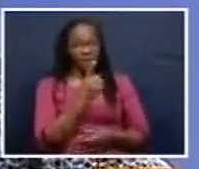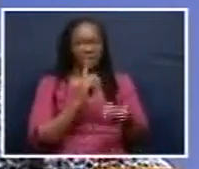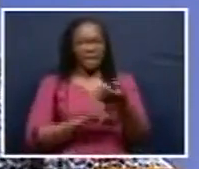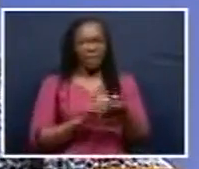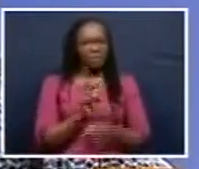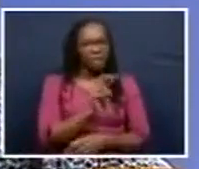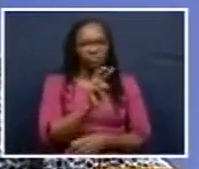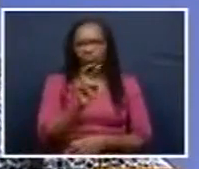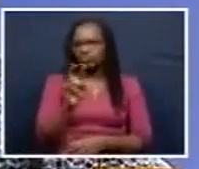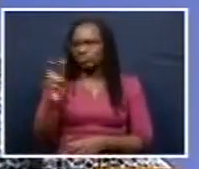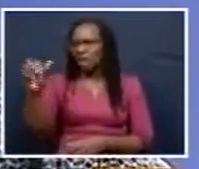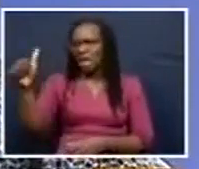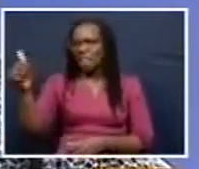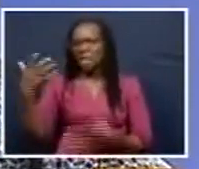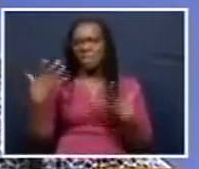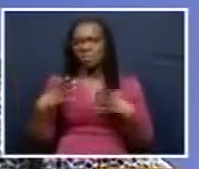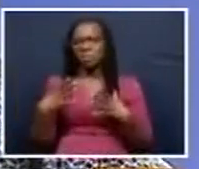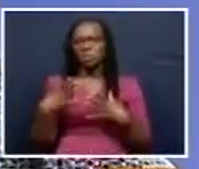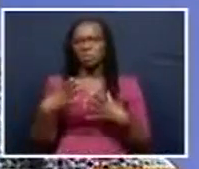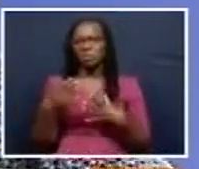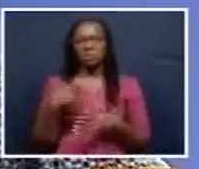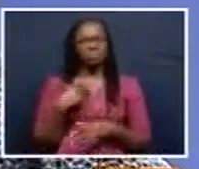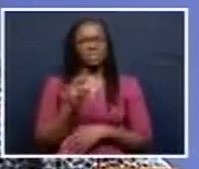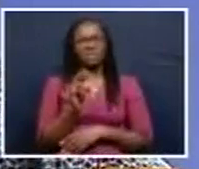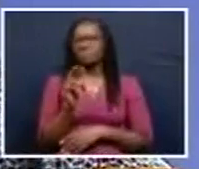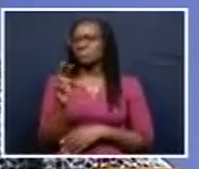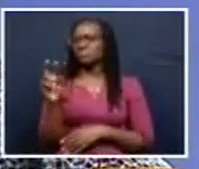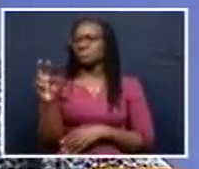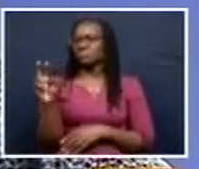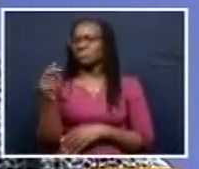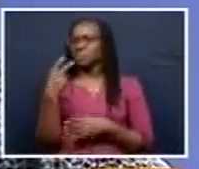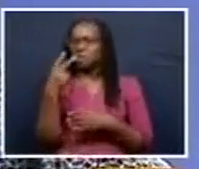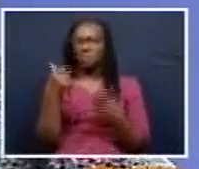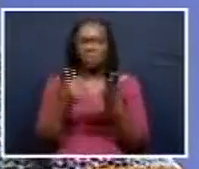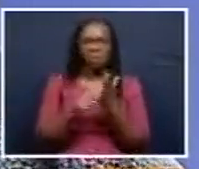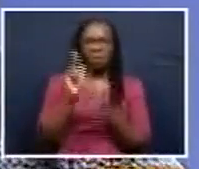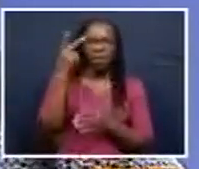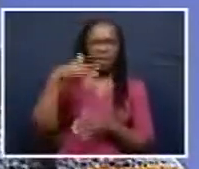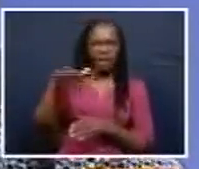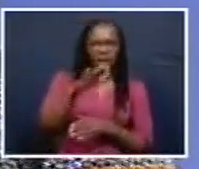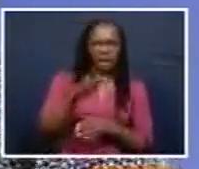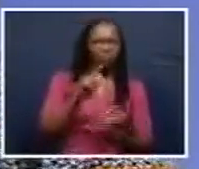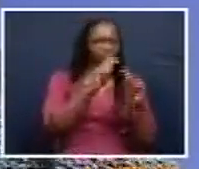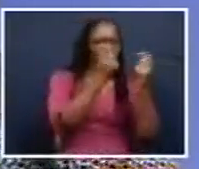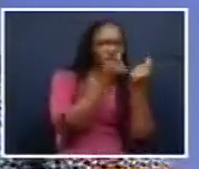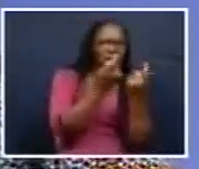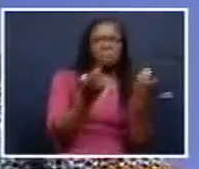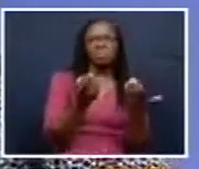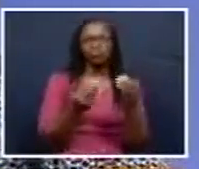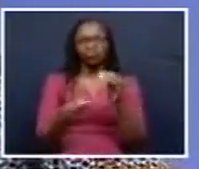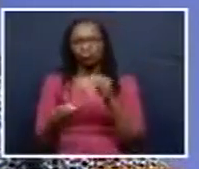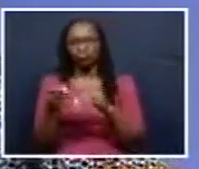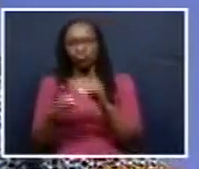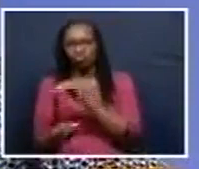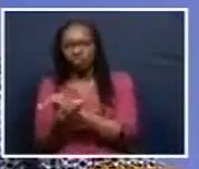wengine na nikijiuliza shida za yenye inatutatua sisi hapa Kenya ya ukabila na ufisadi, sioni